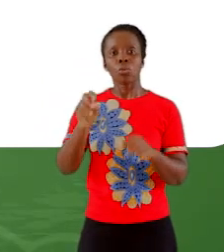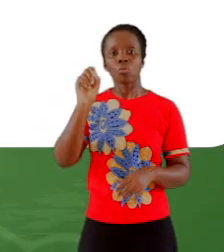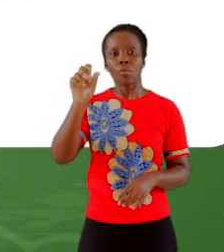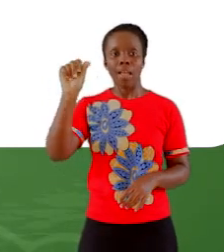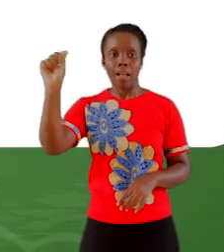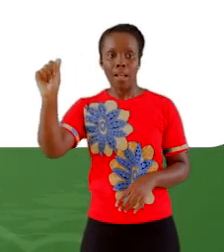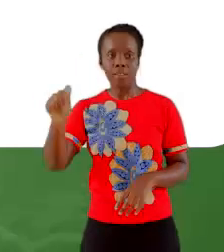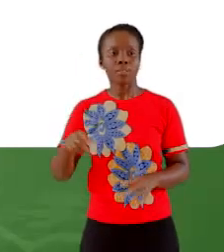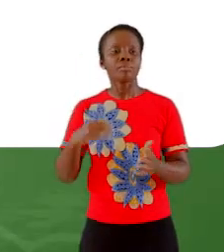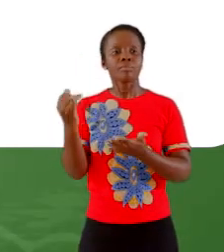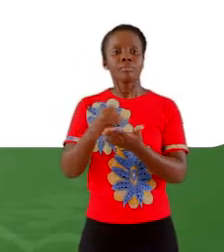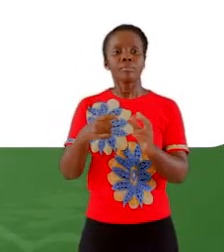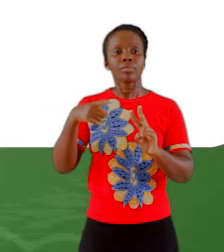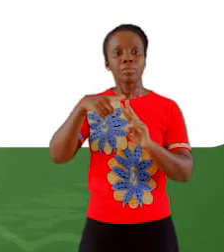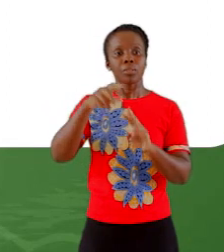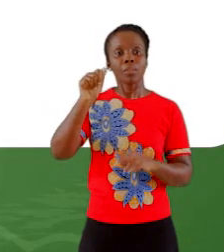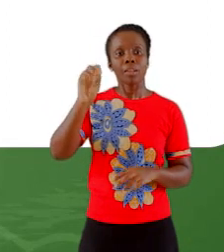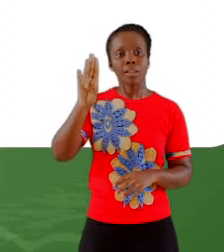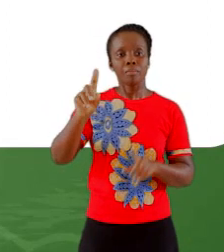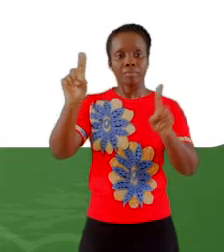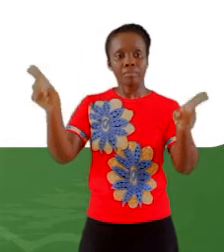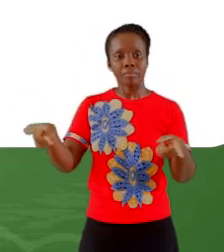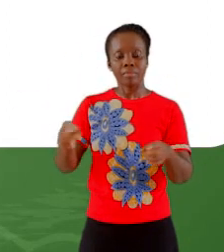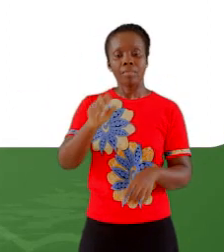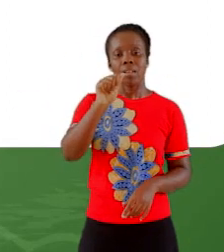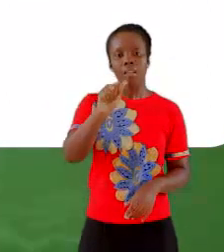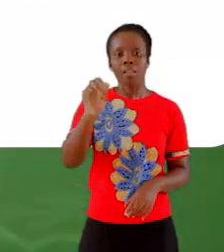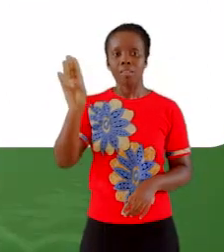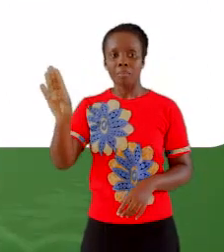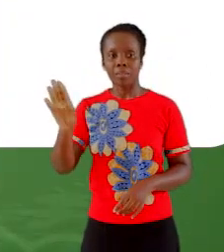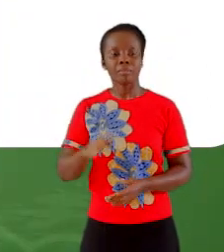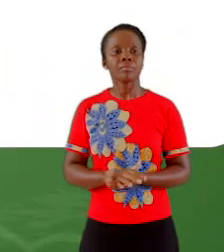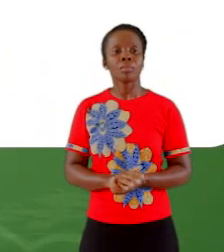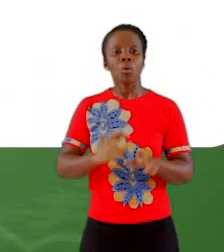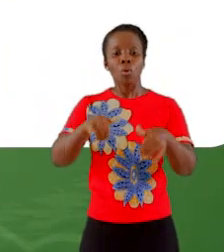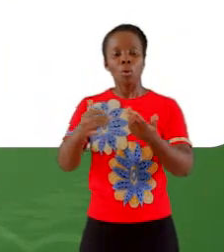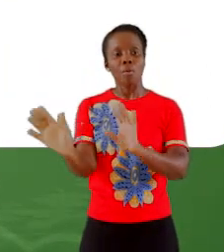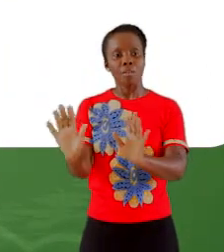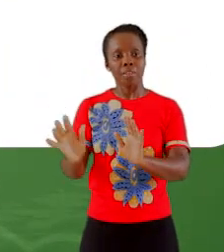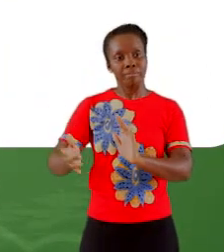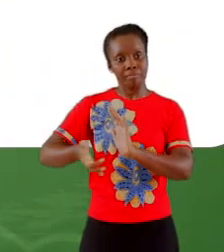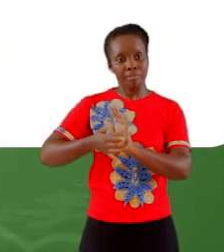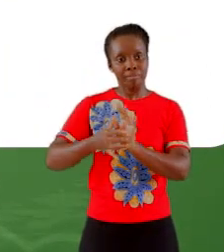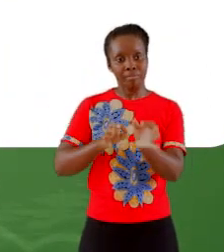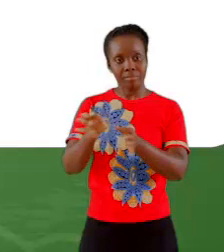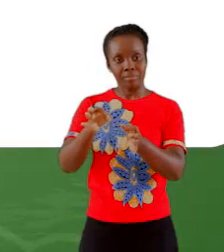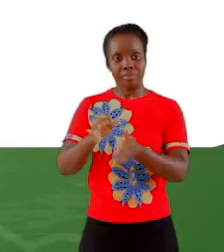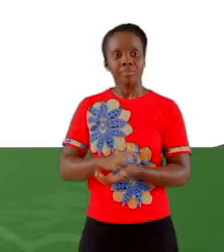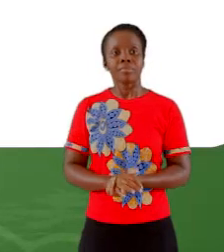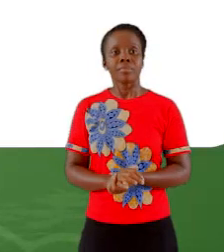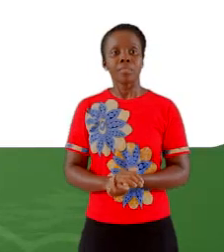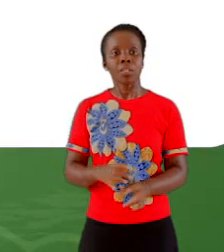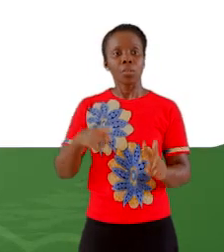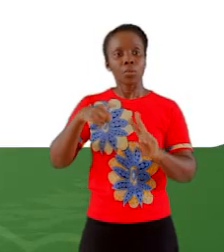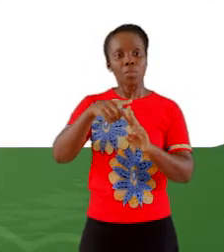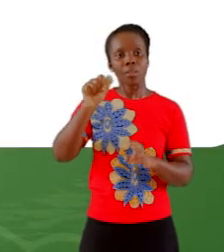Construit le vecteur AB de coordonnées petit a, petit b. Point méthode.